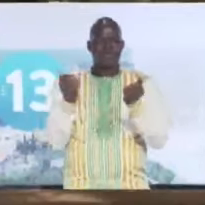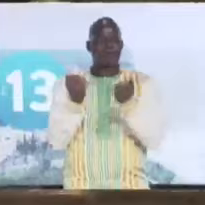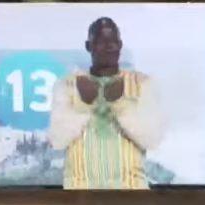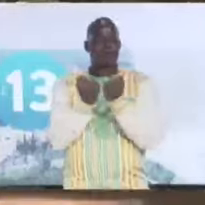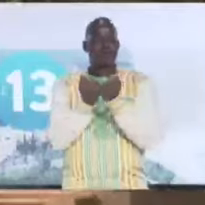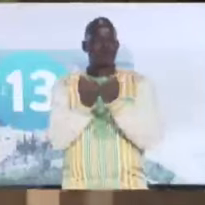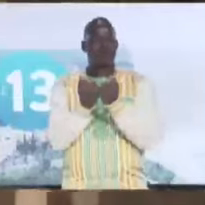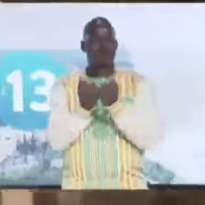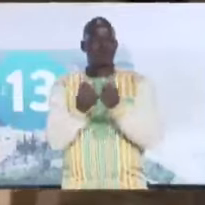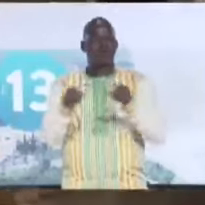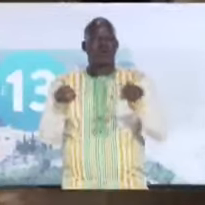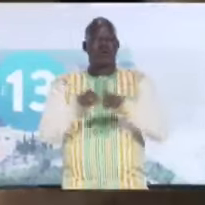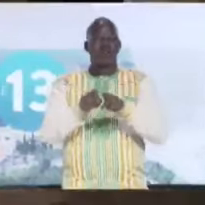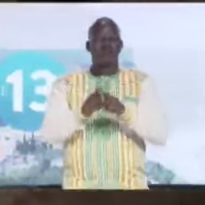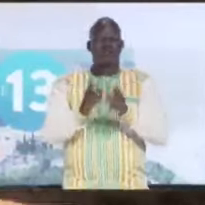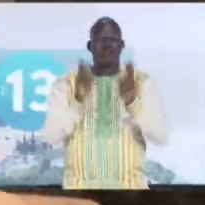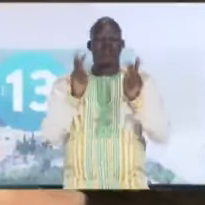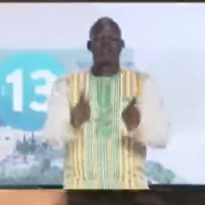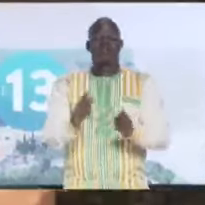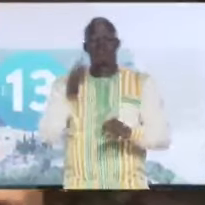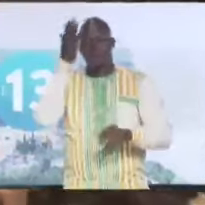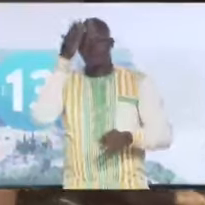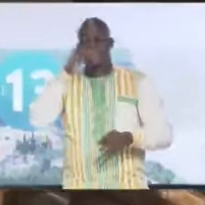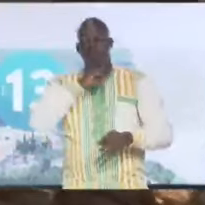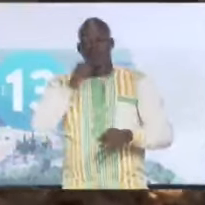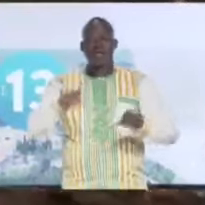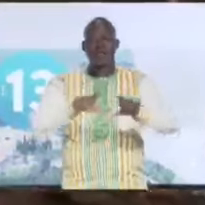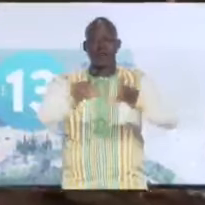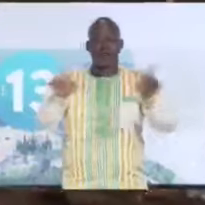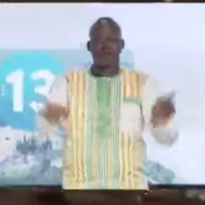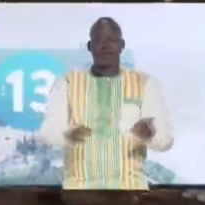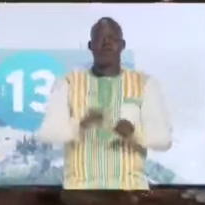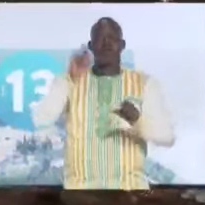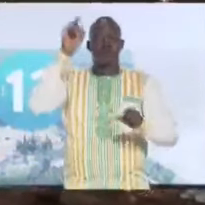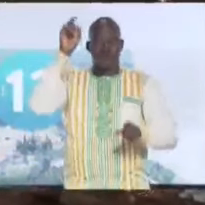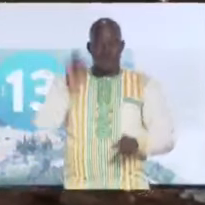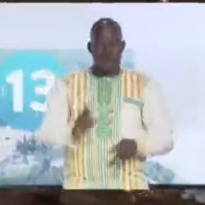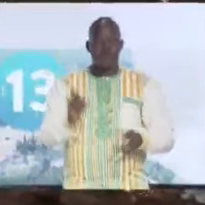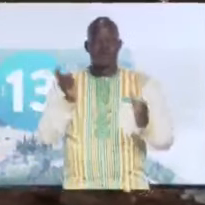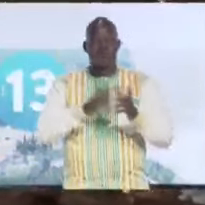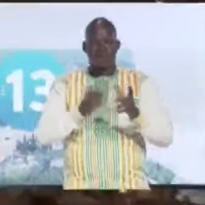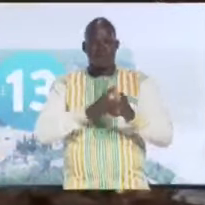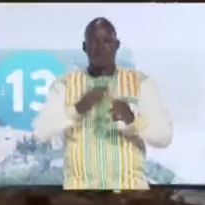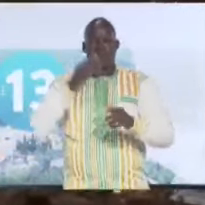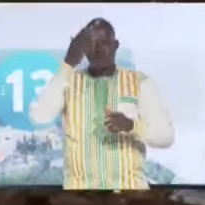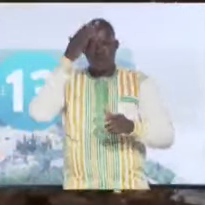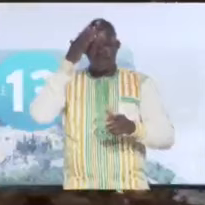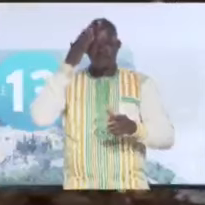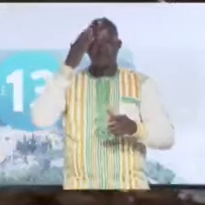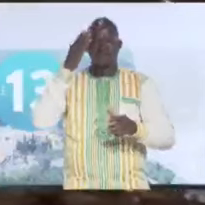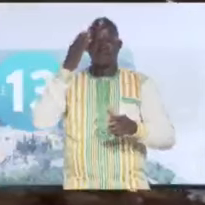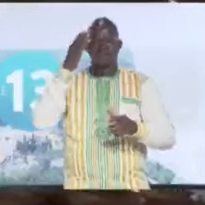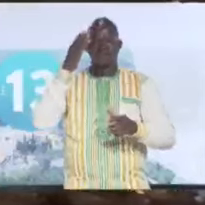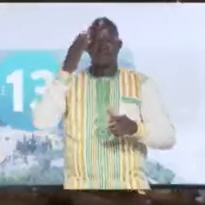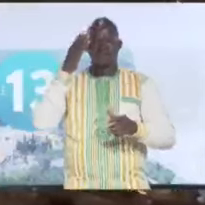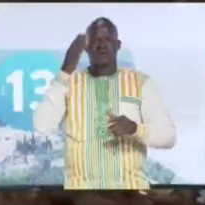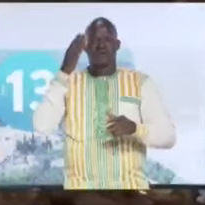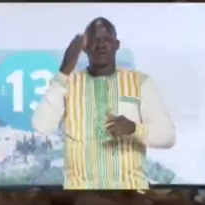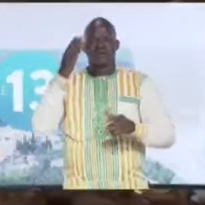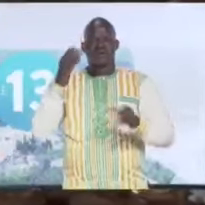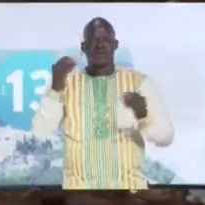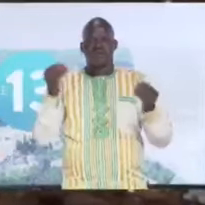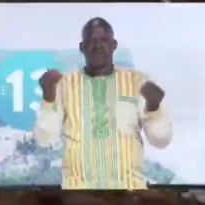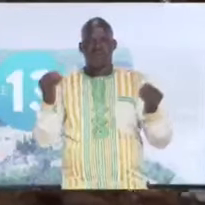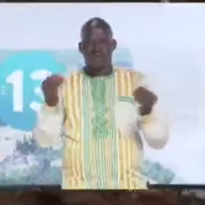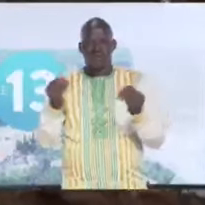c'est des gens qui ne connaissent pas la zone, alors il faut d'abord donc cartographier la zone pour savoir où est facile d'accès, où n'est